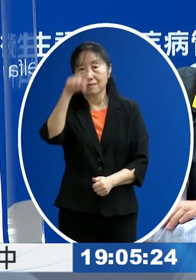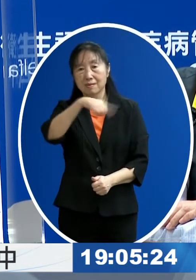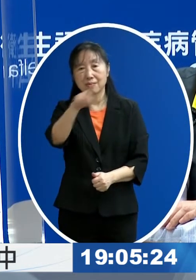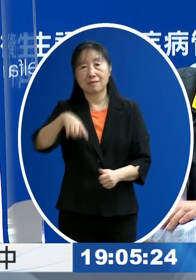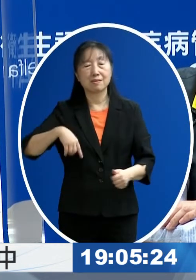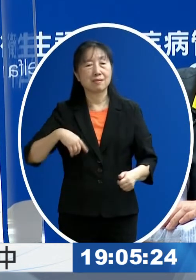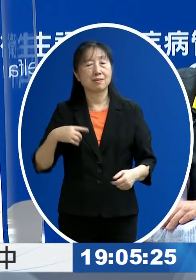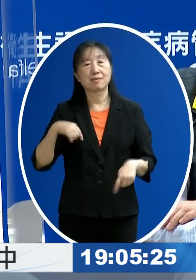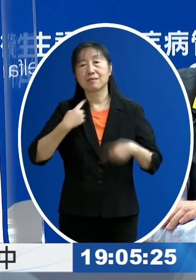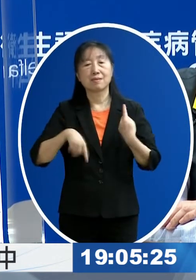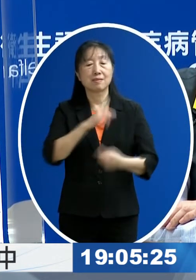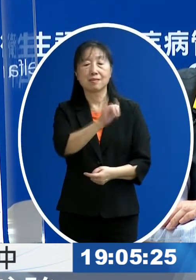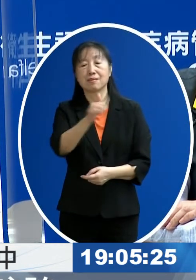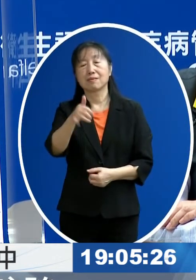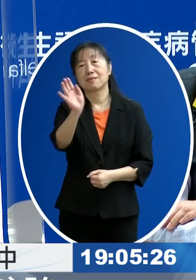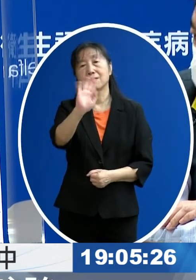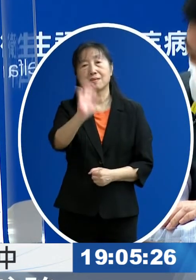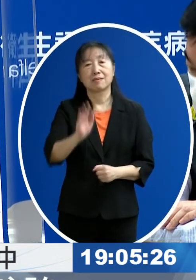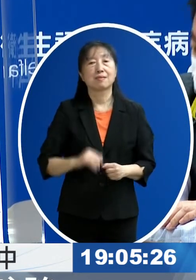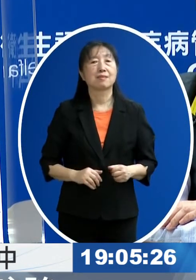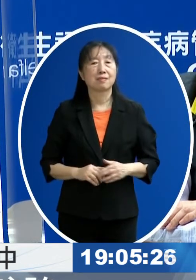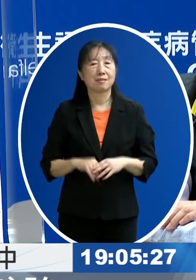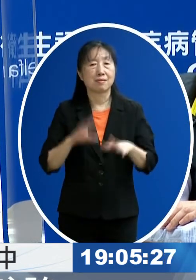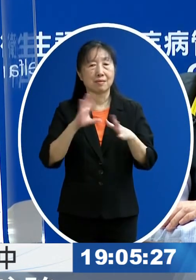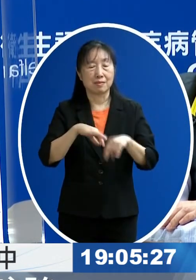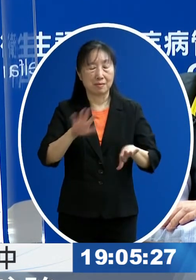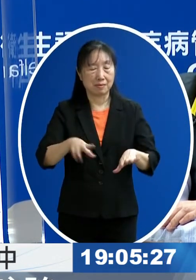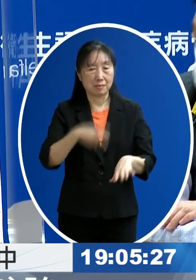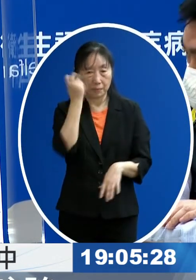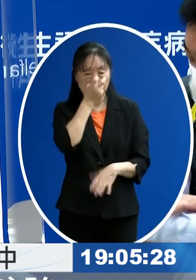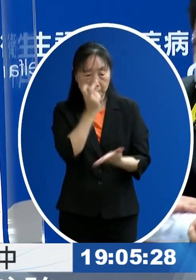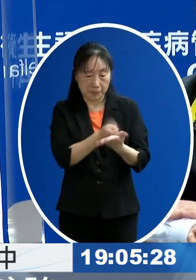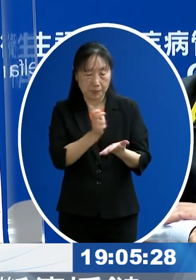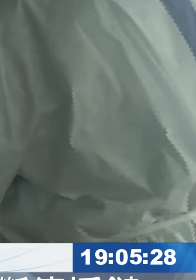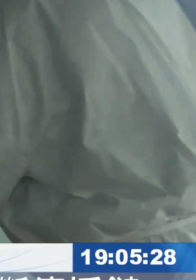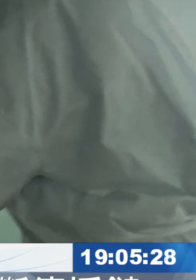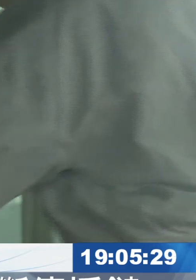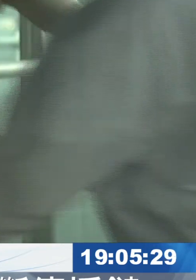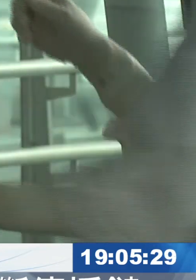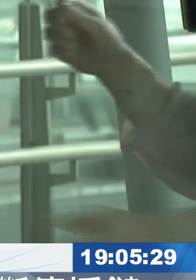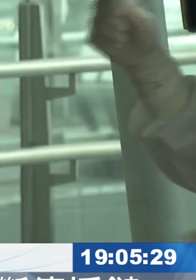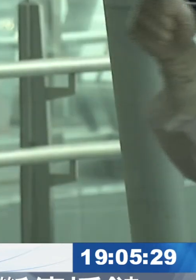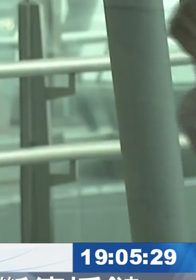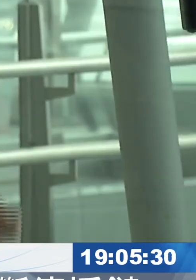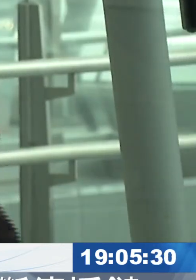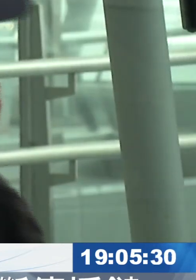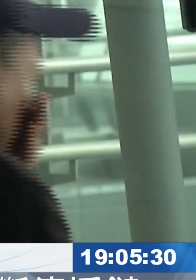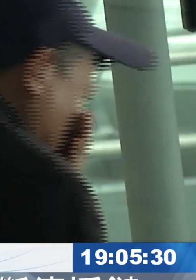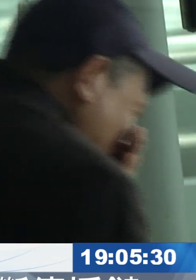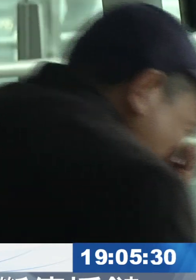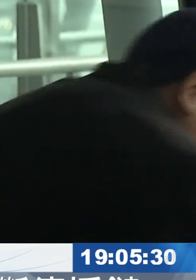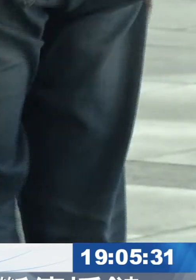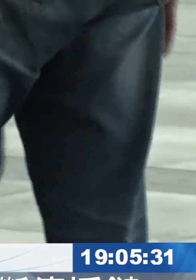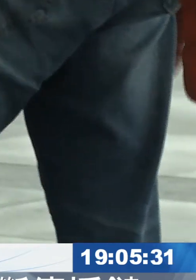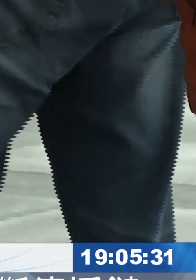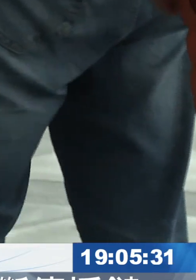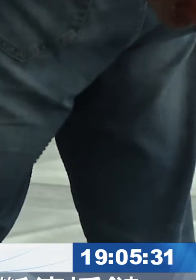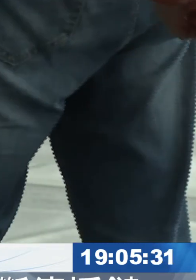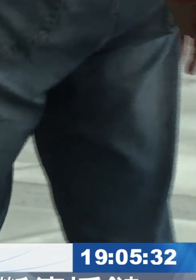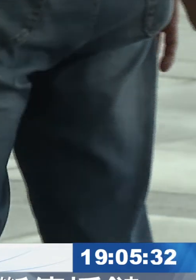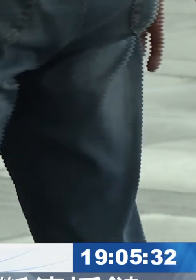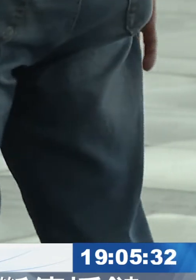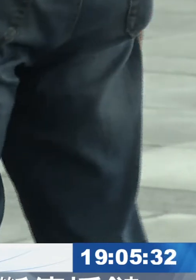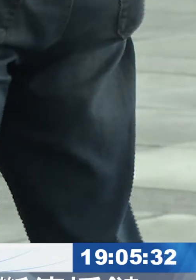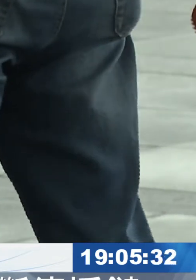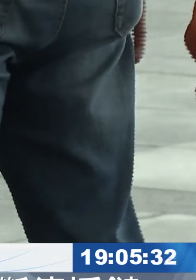的移动，因为现在的查核会变得比较强嘛， 所幸目前阳性个案都是轻症或